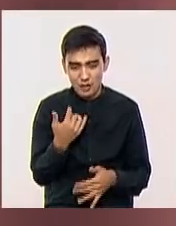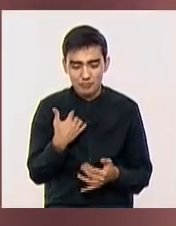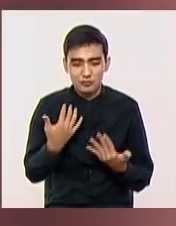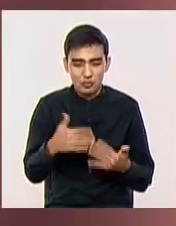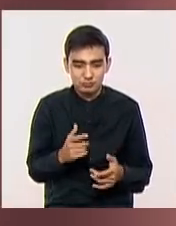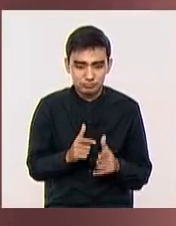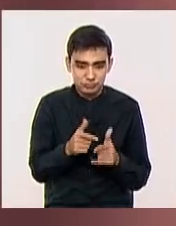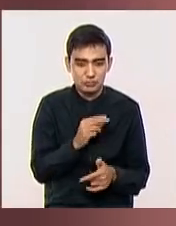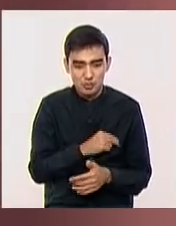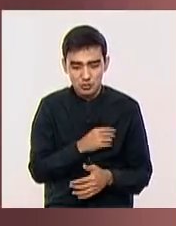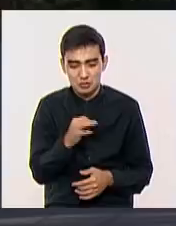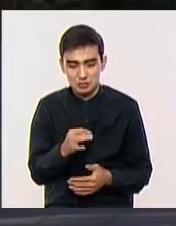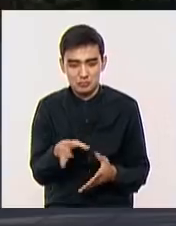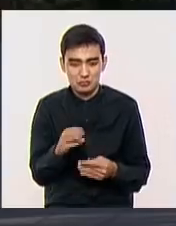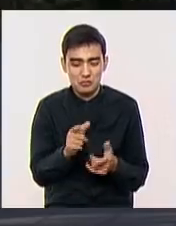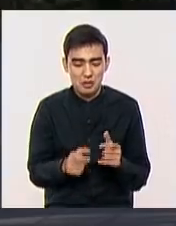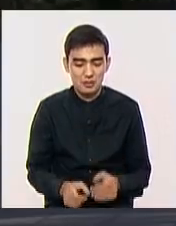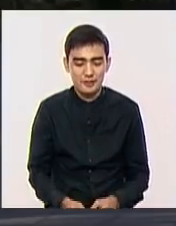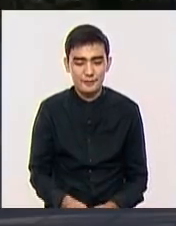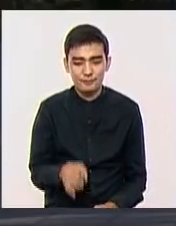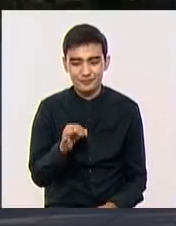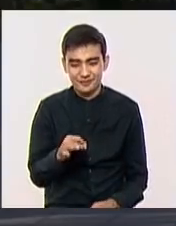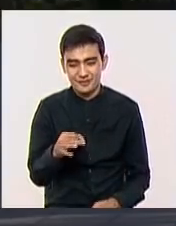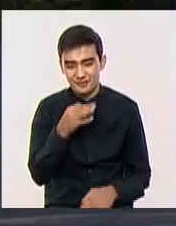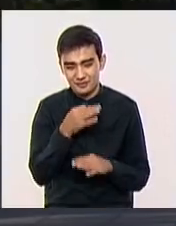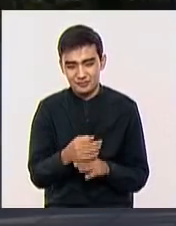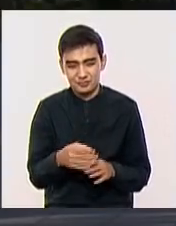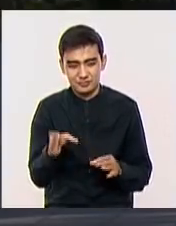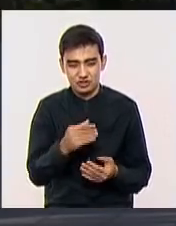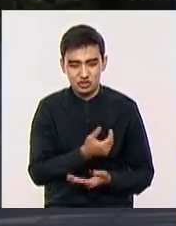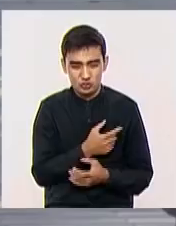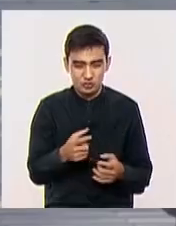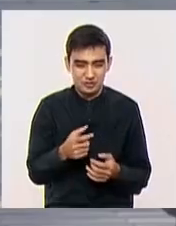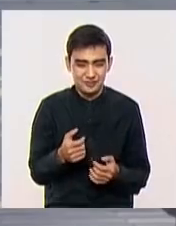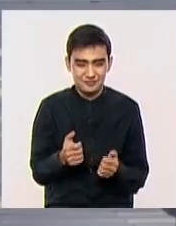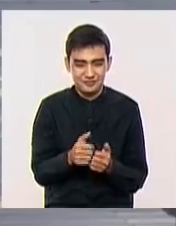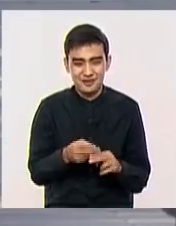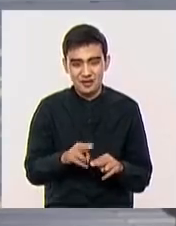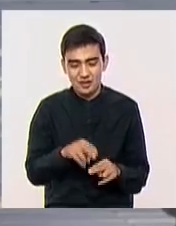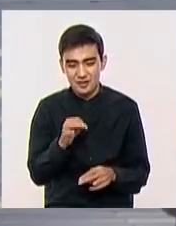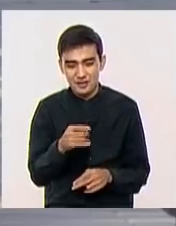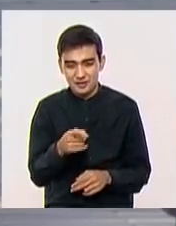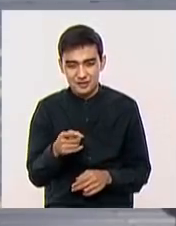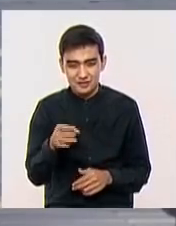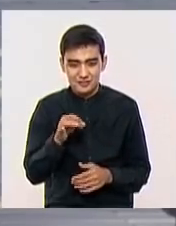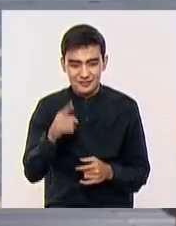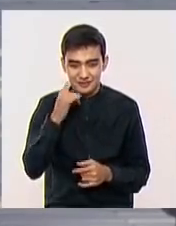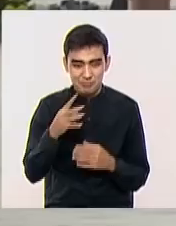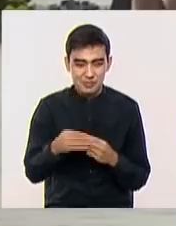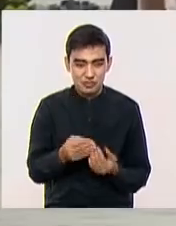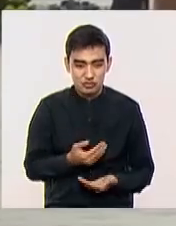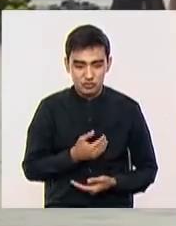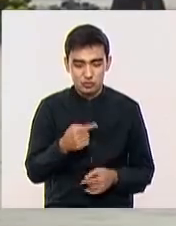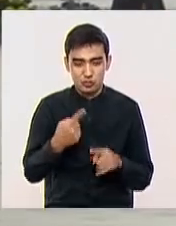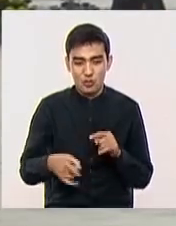устроились, работаем. Стоит отметить и настороженность местных жителей. Одно дело, когда это твои соотечественники просто